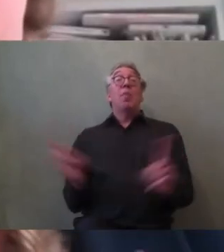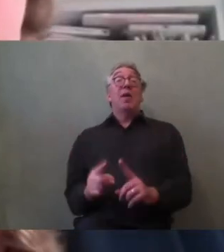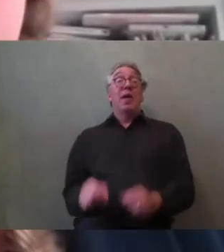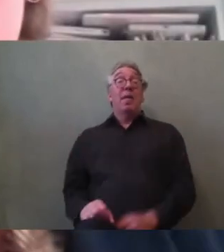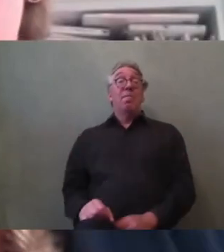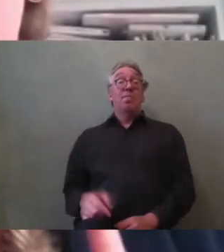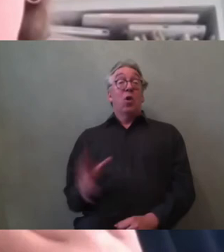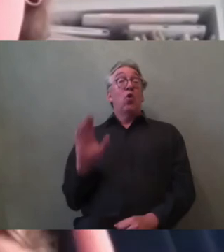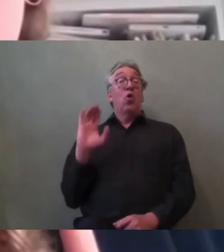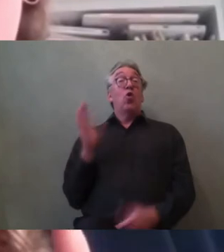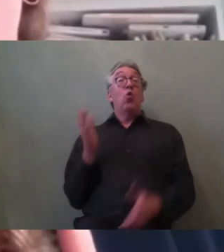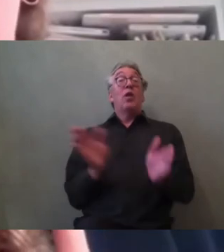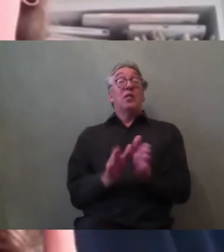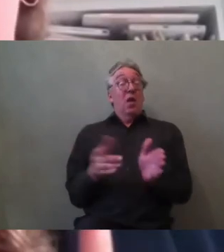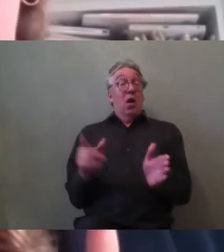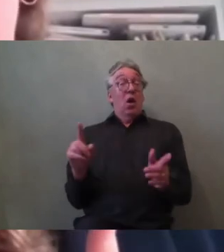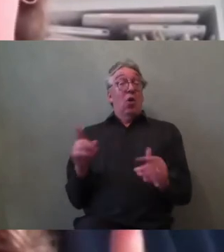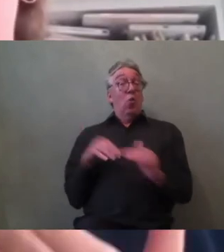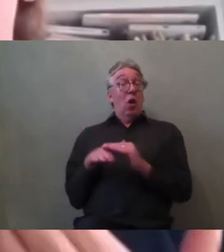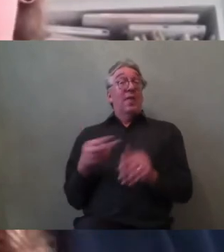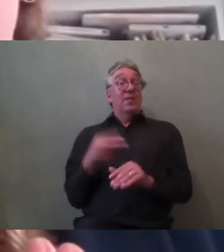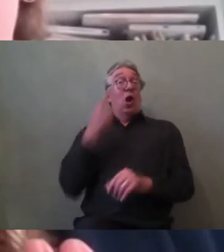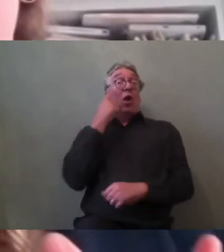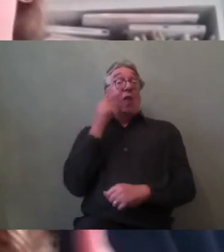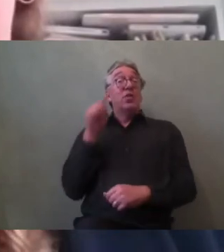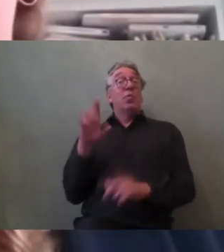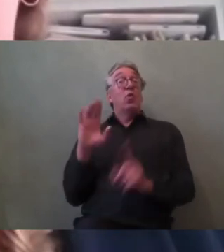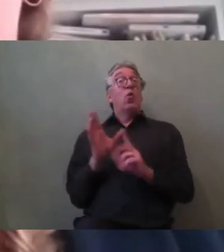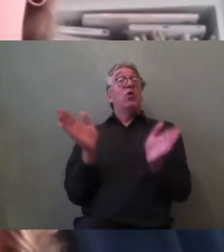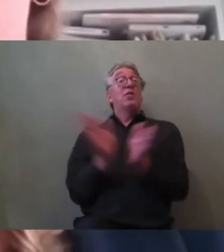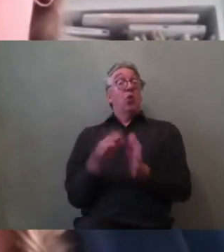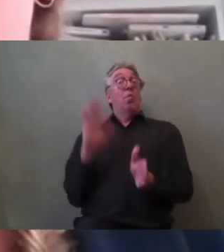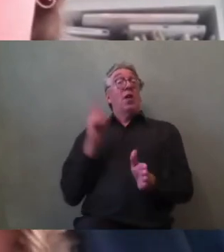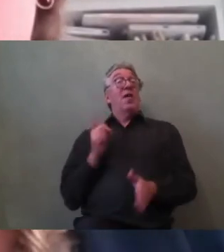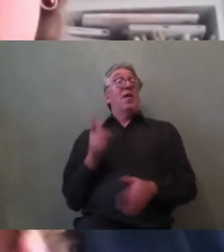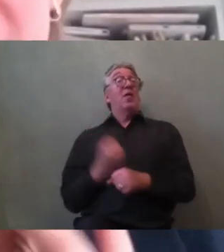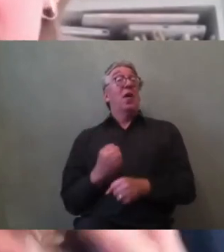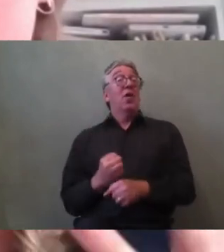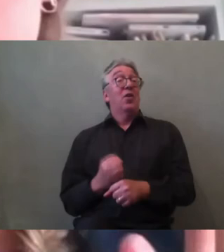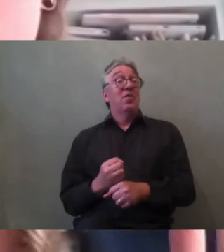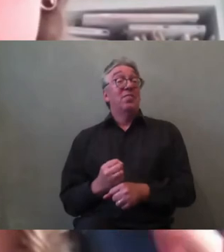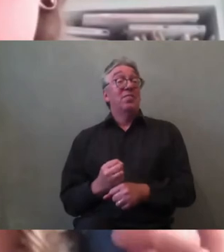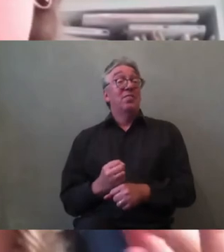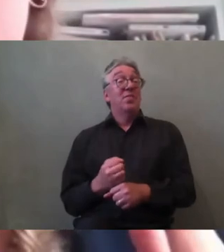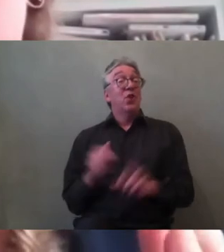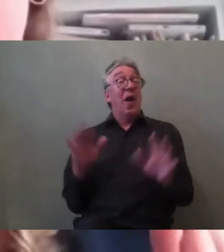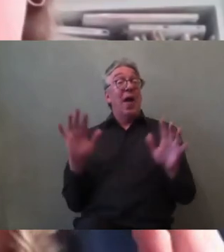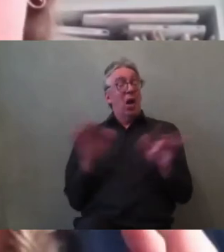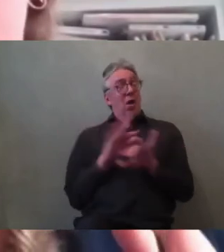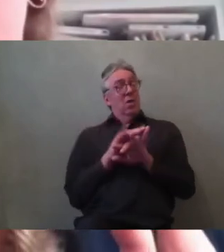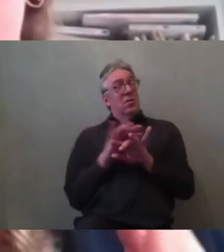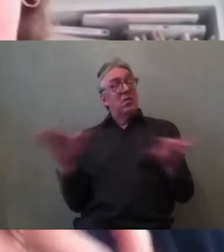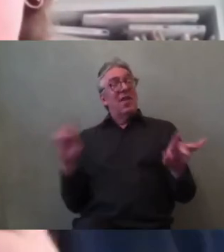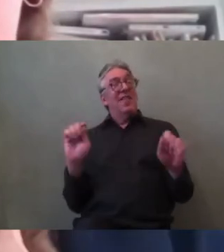sector. Het is een kans. Het is een kans om die culturele sector te verrijken en eigenlijk een scala aan nieuwe mogelijkheden binnen